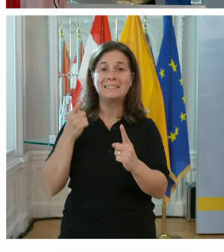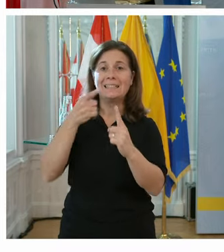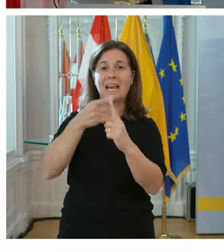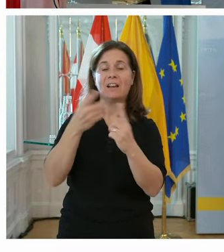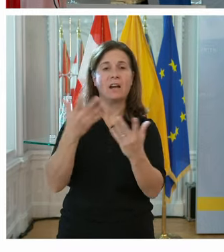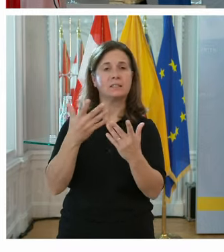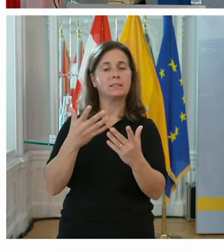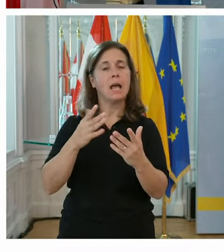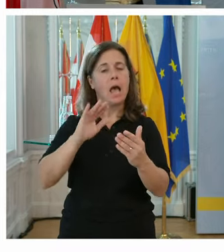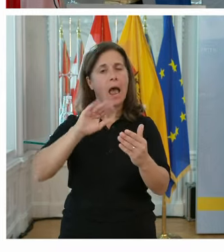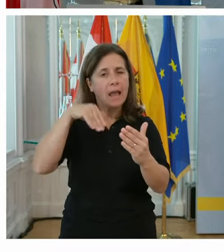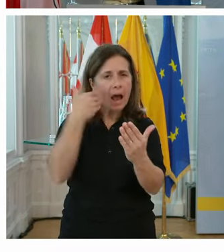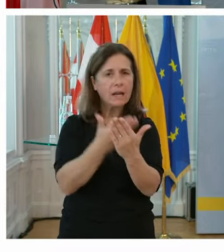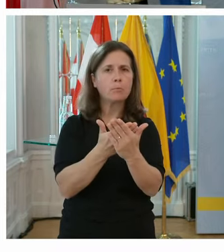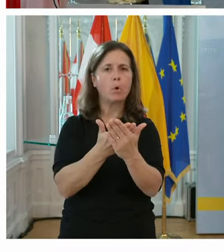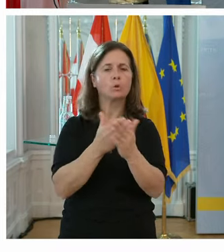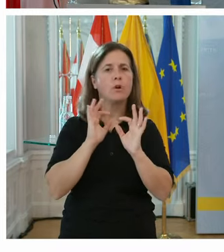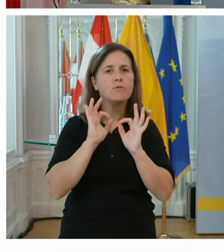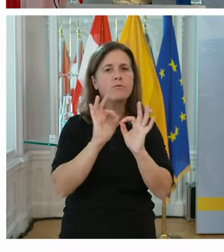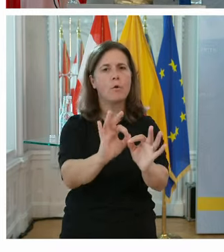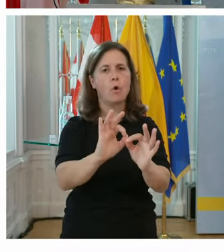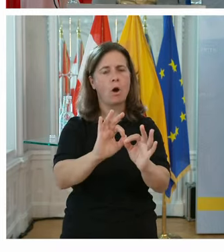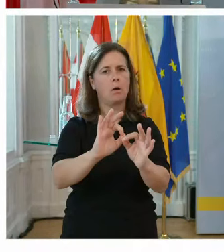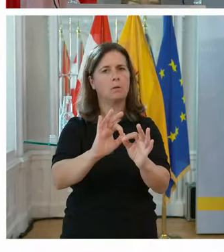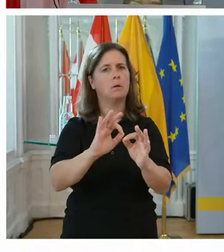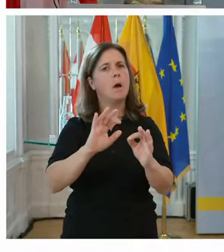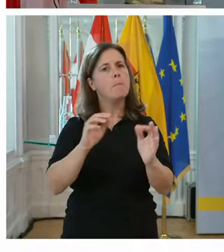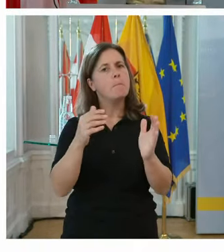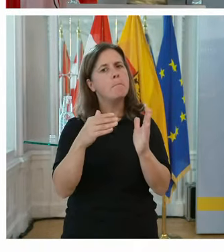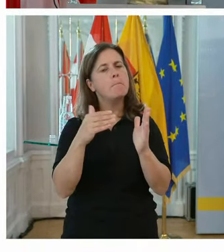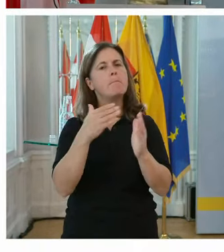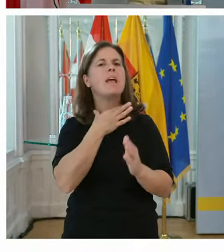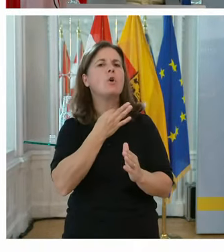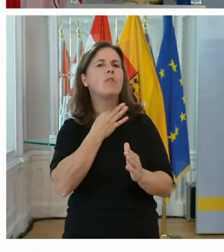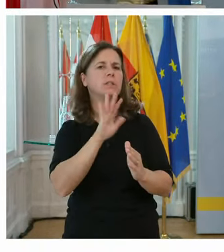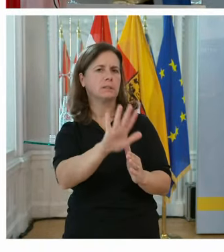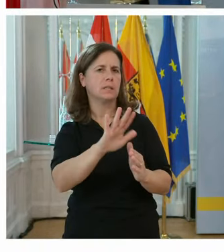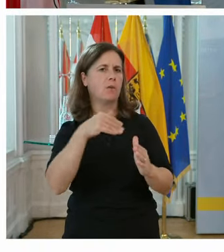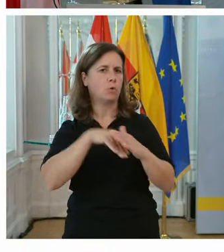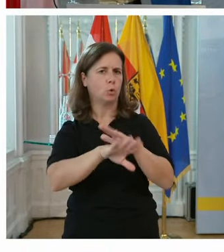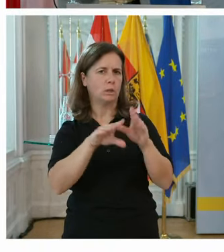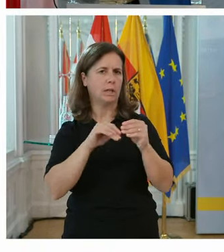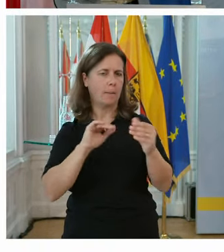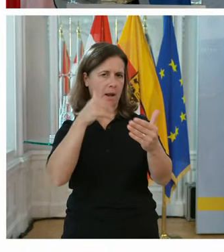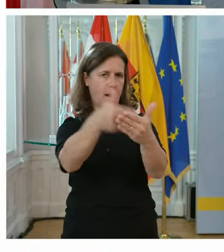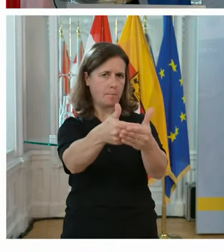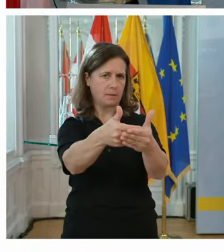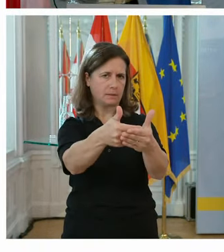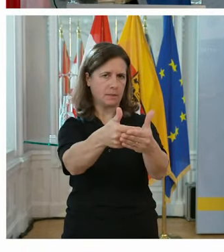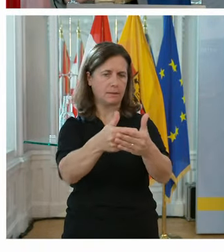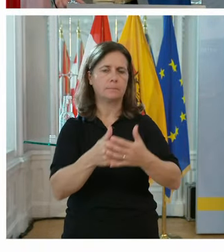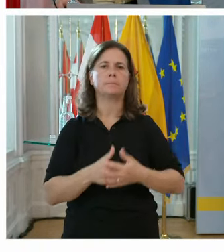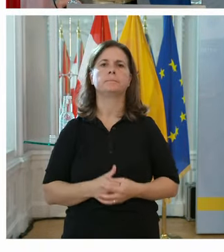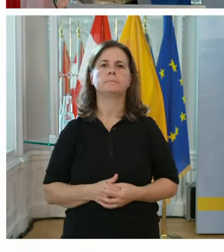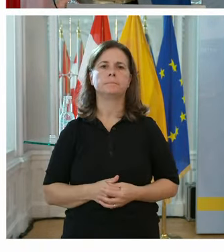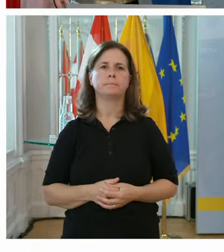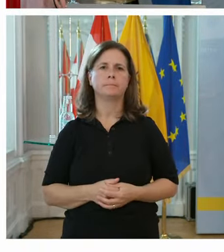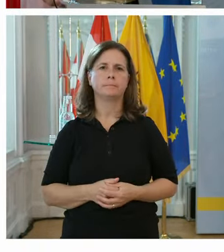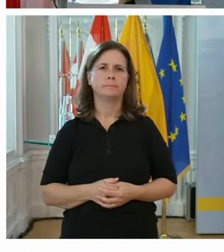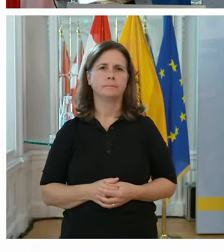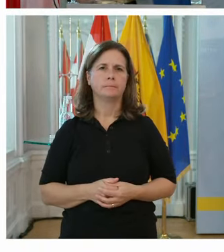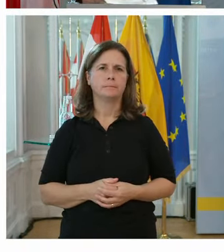ein maßgeschneidertes Angebot auf die individuellen Bedürfnisse Ihres Unternehmens zu erstellen.